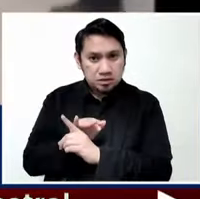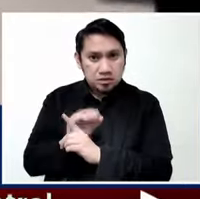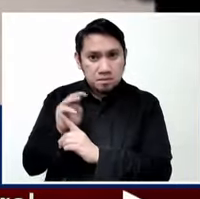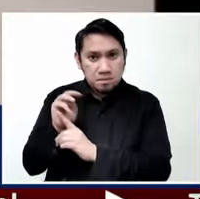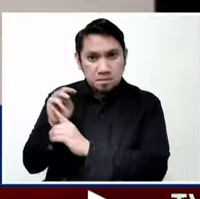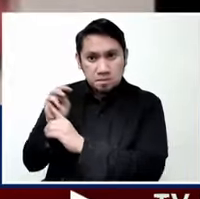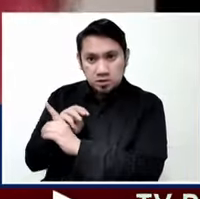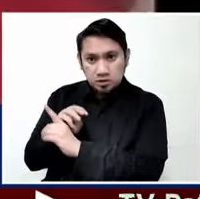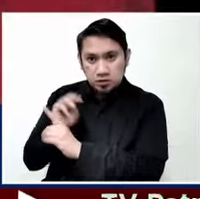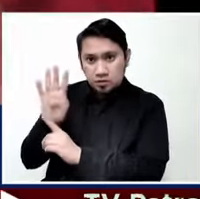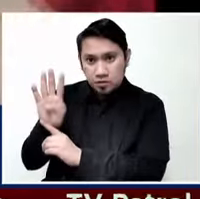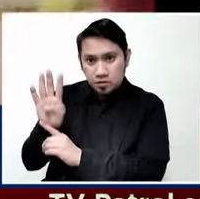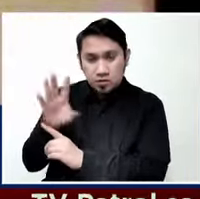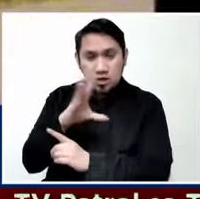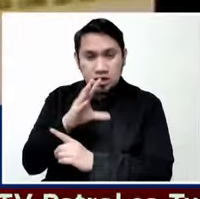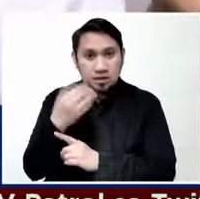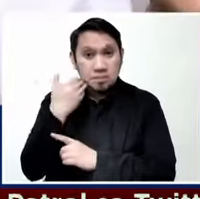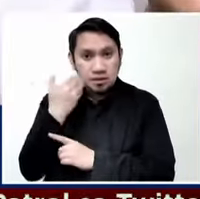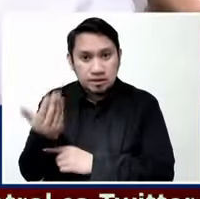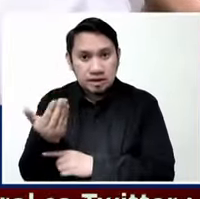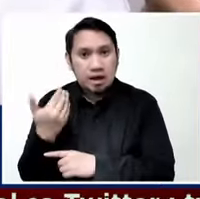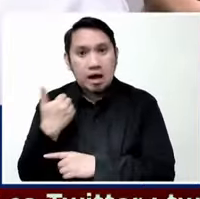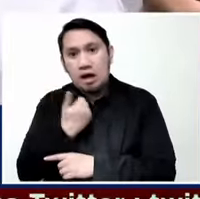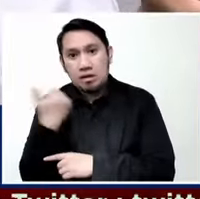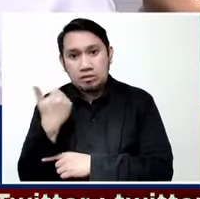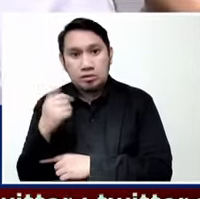pagkasawi at sa siyam na iba pa.